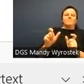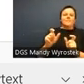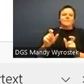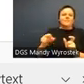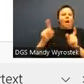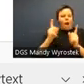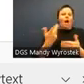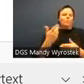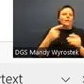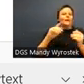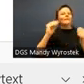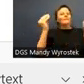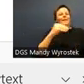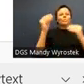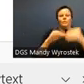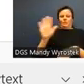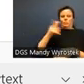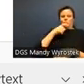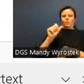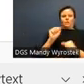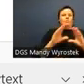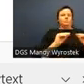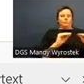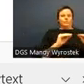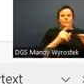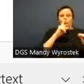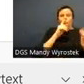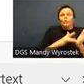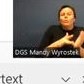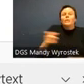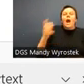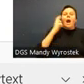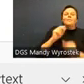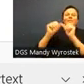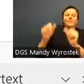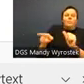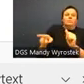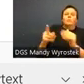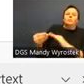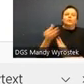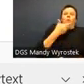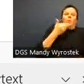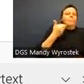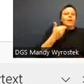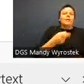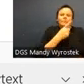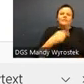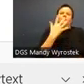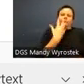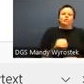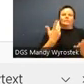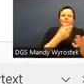Barrierefreiheit Dinge nutzen kann, die Word einem anbietet. Und das ist ja auch eine Menge. Und es ist ja auch gut so, dass Microsoft nach und nach